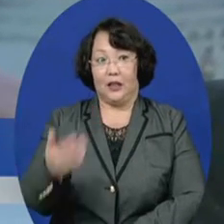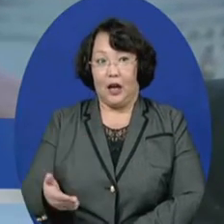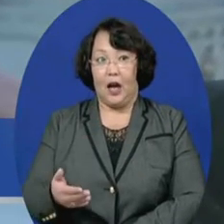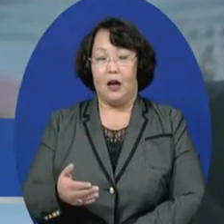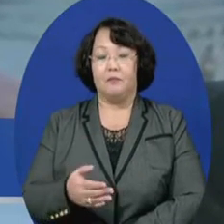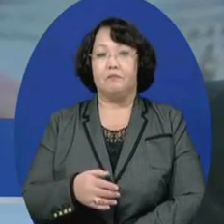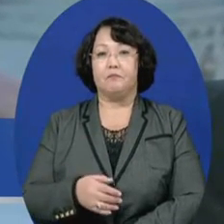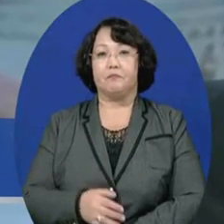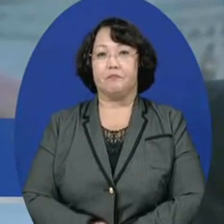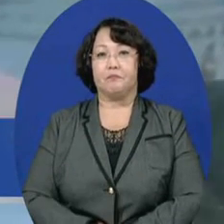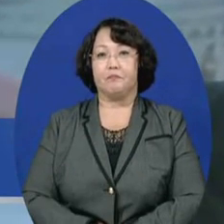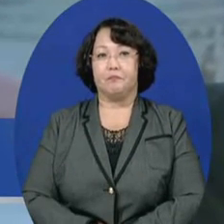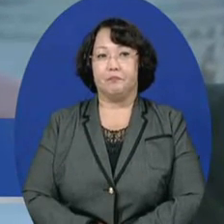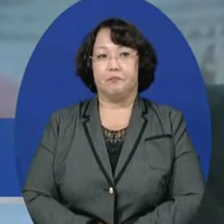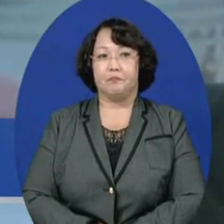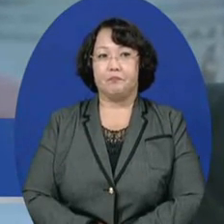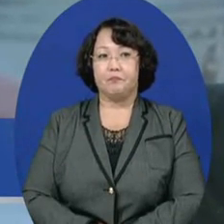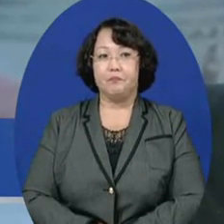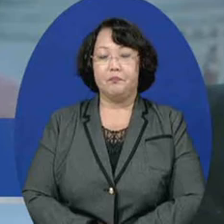одоо бусад